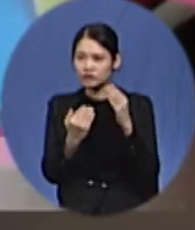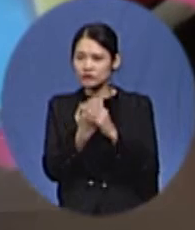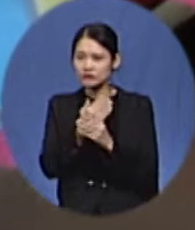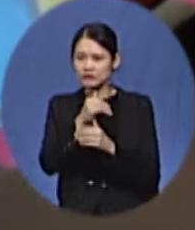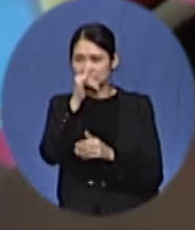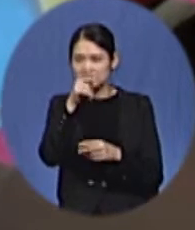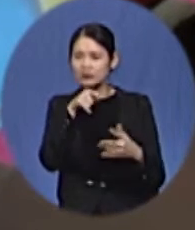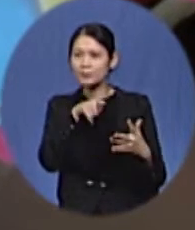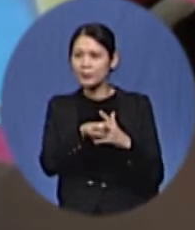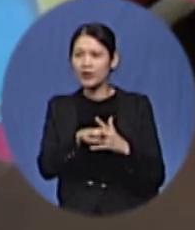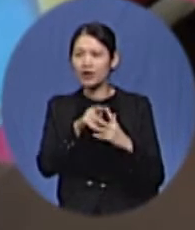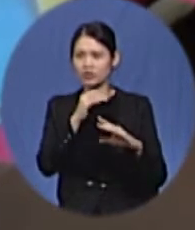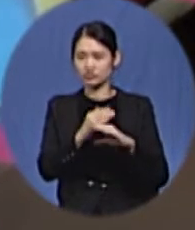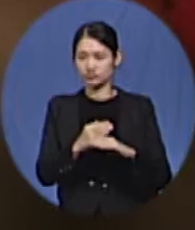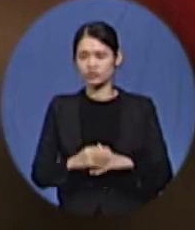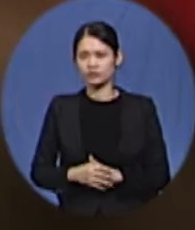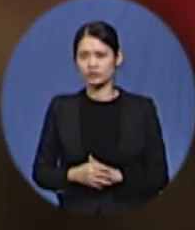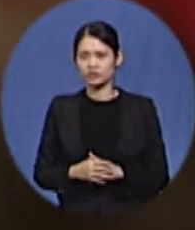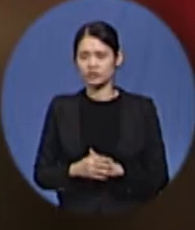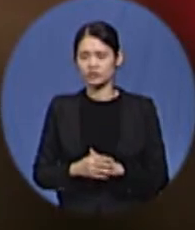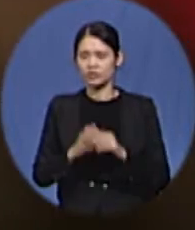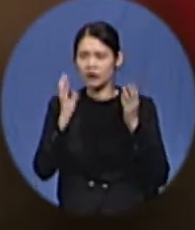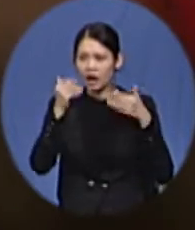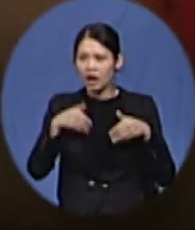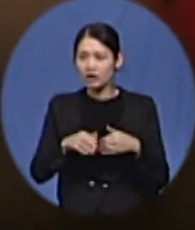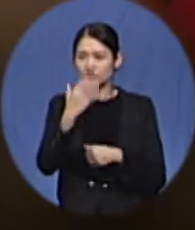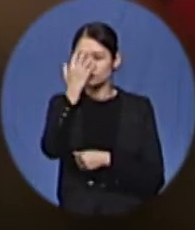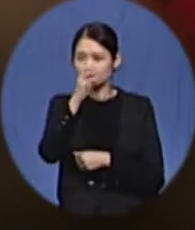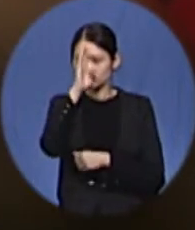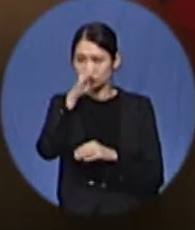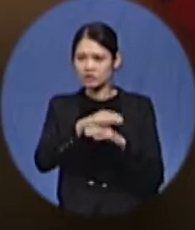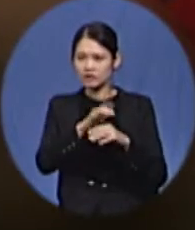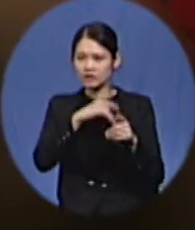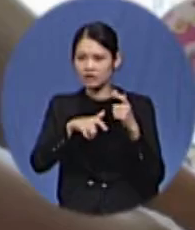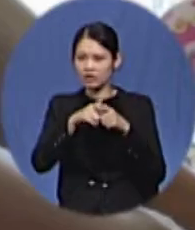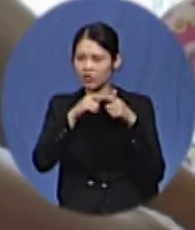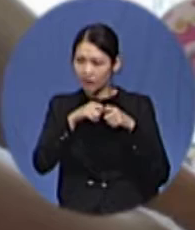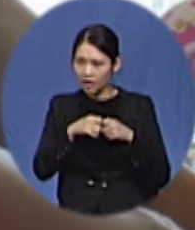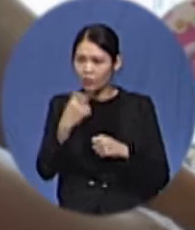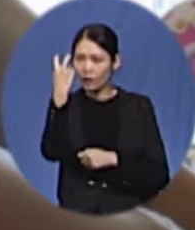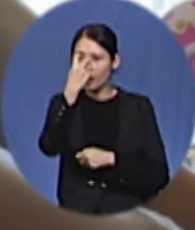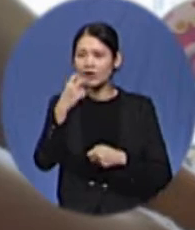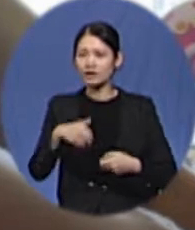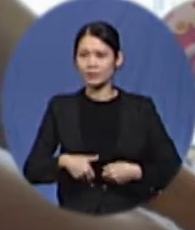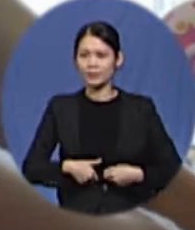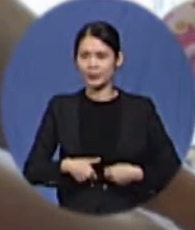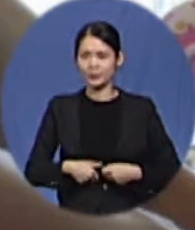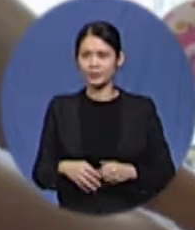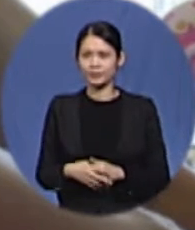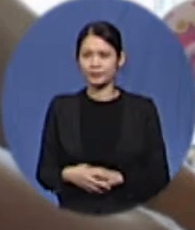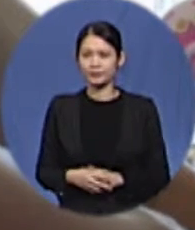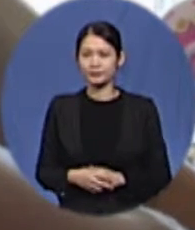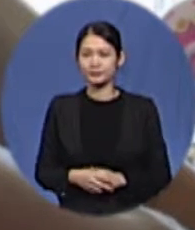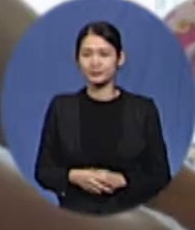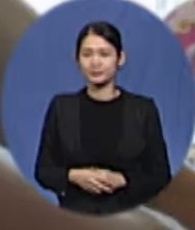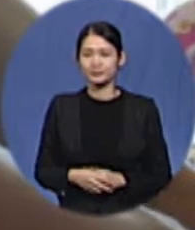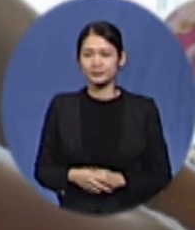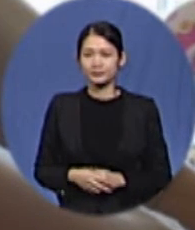파악하고 있습니다. 산후우울증에 대한 추적 관리가 시급하다는 지적입니다. 복지TV